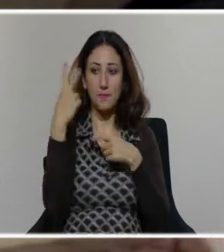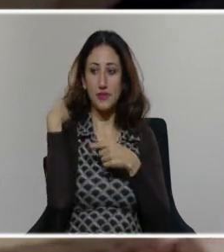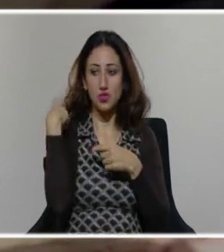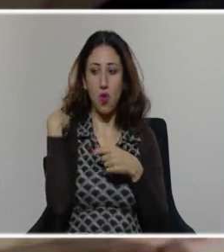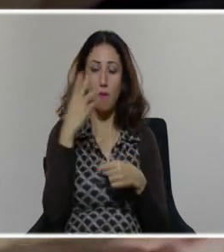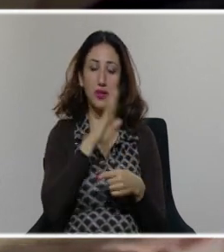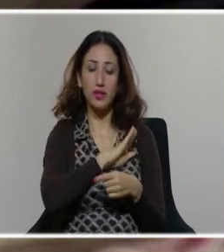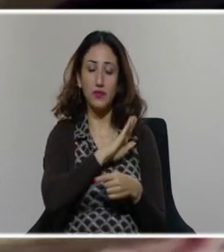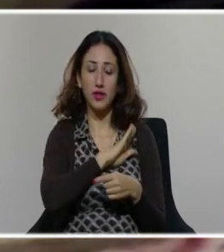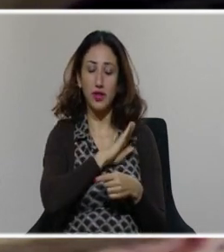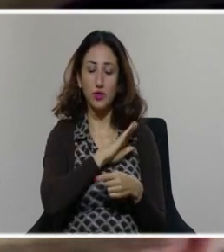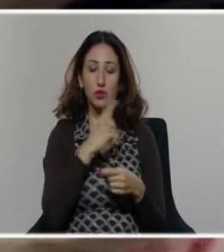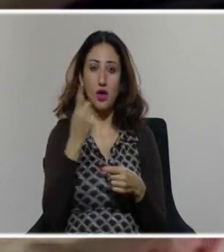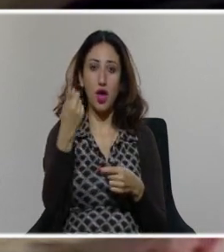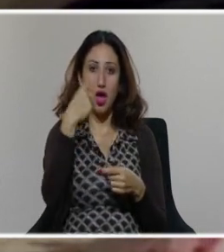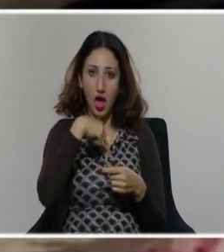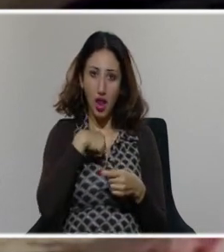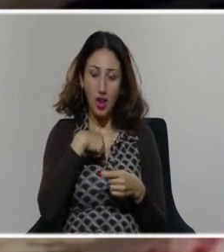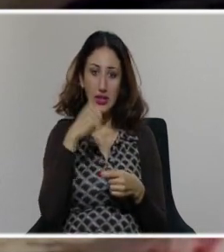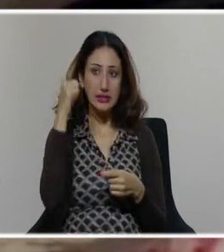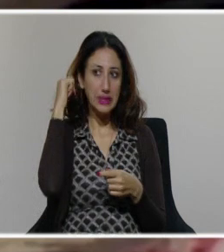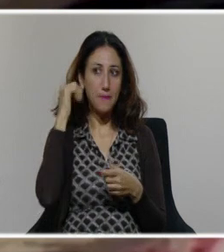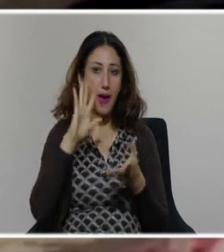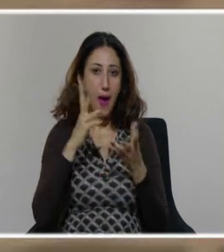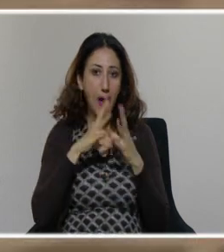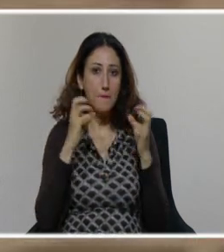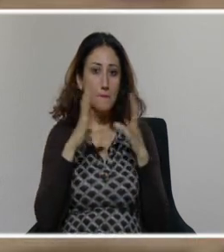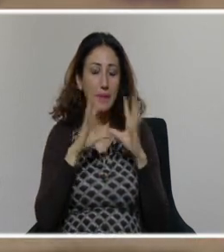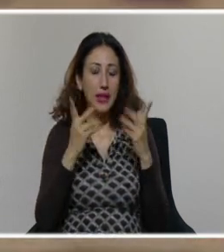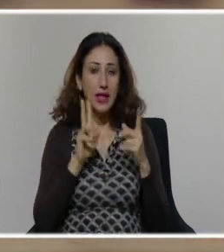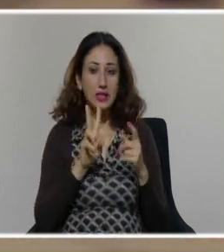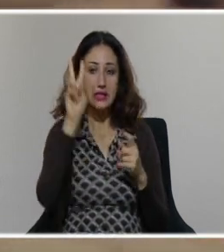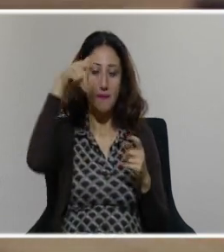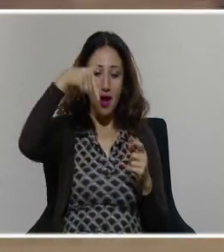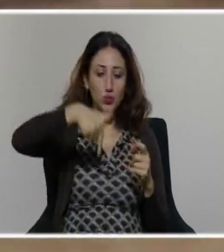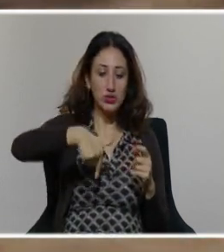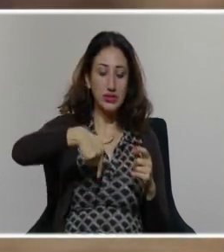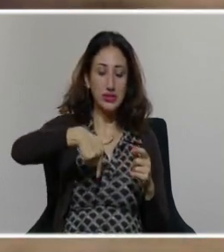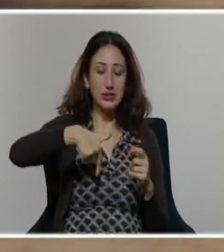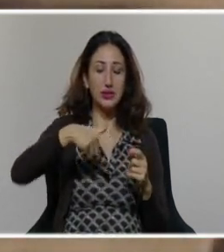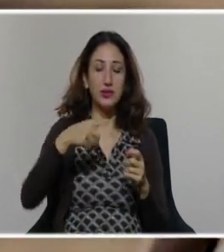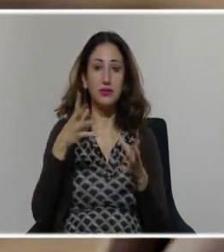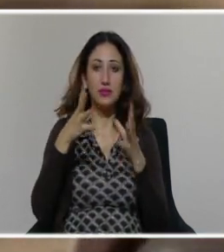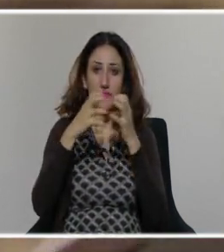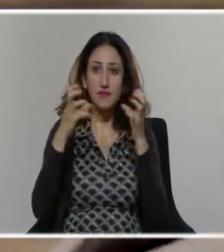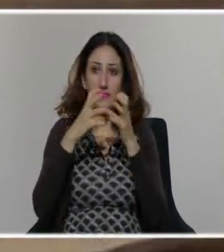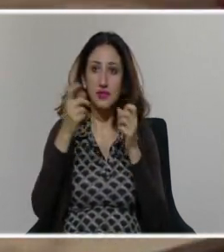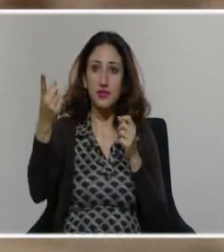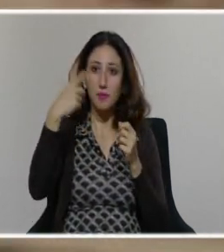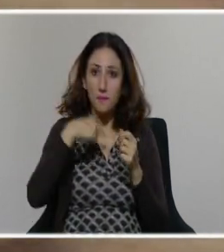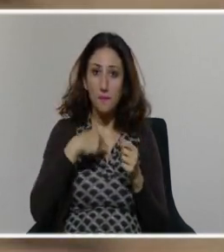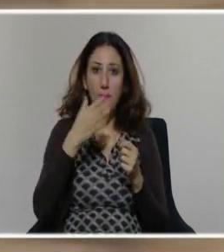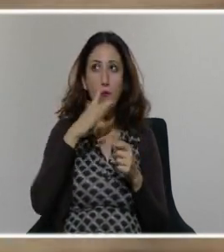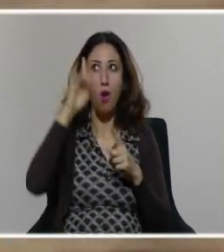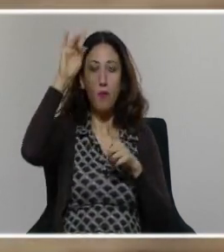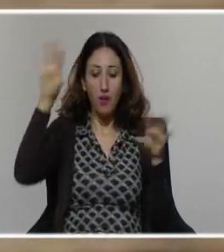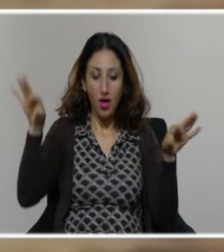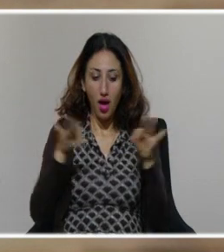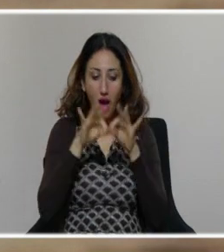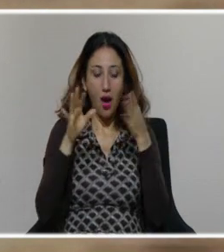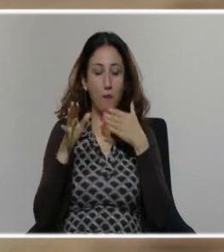الجيش، وقال لي ان هو كان من اسرى 67. فيعني قلت له ده انت ربنا بعتك ليا دلوقتي،